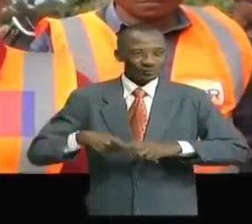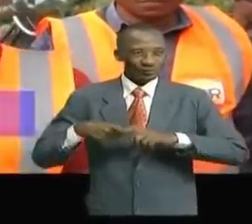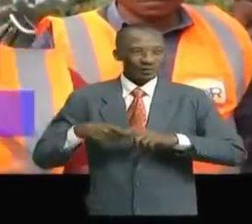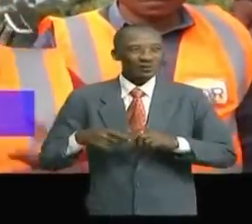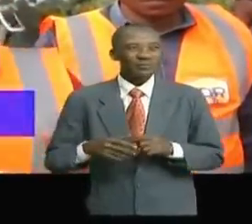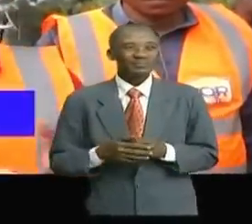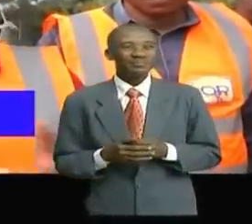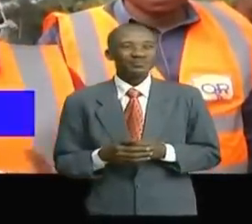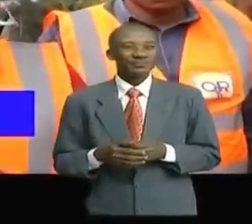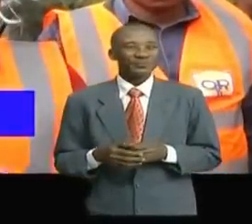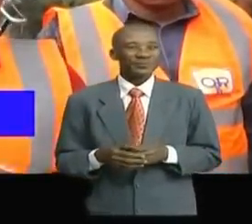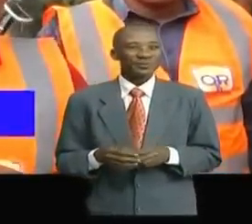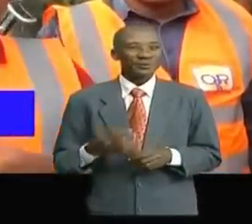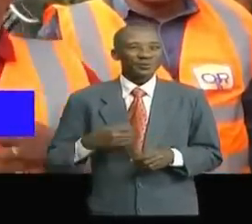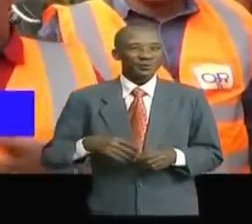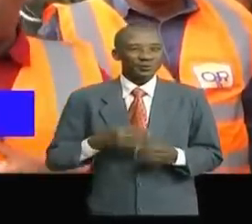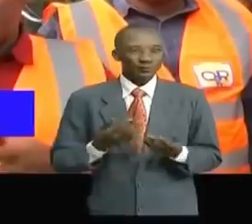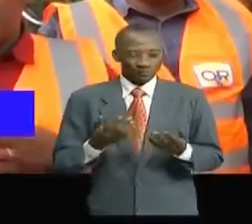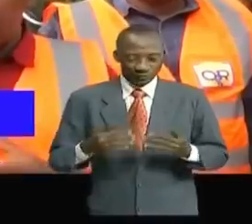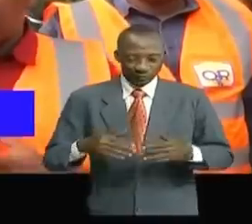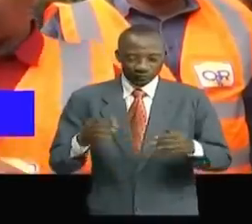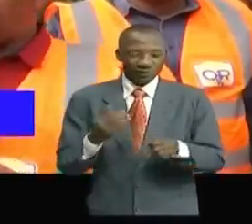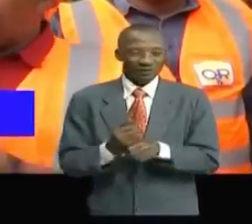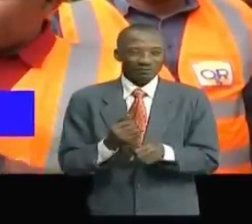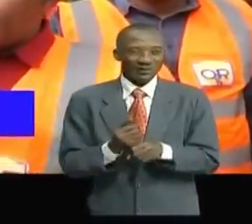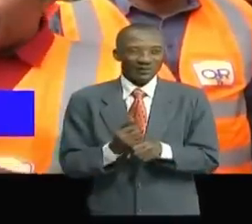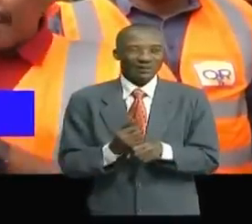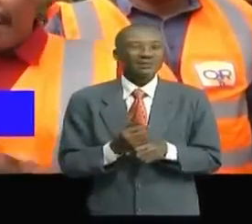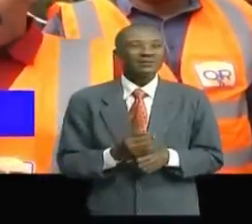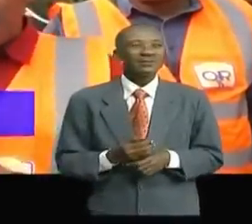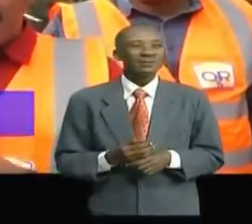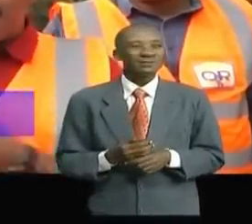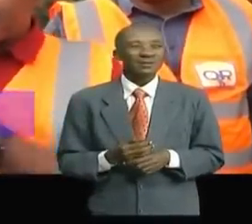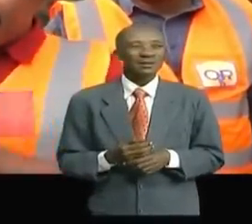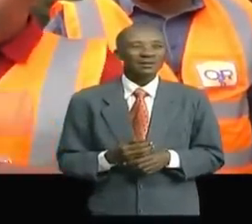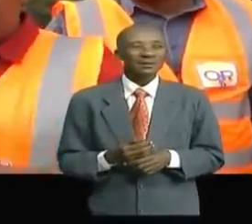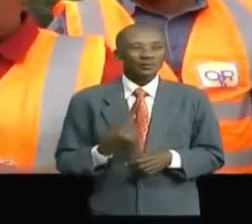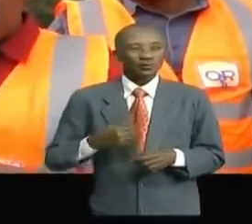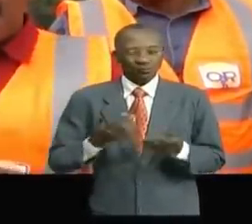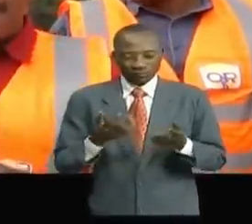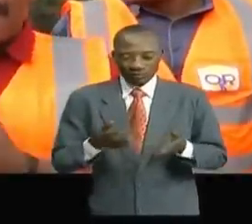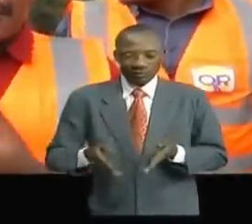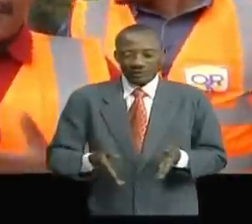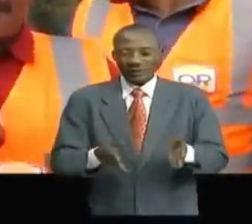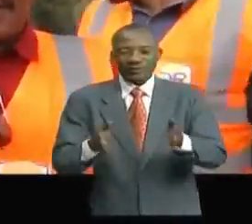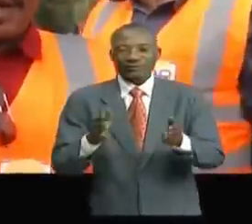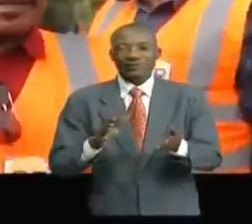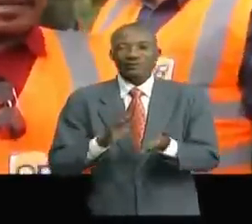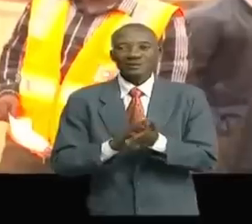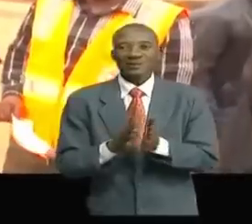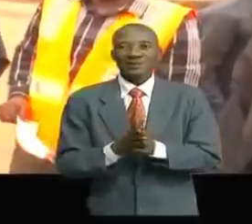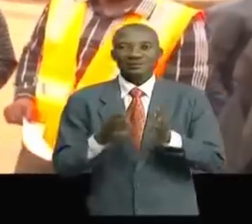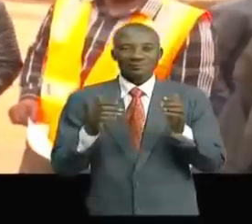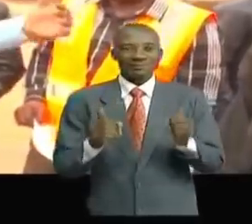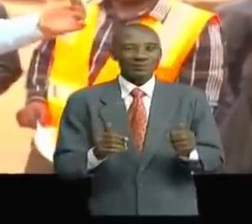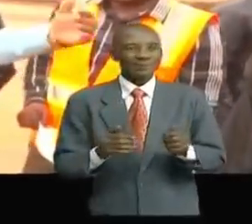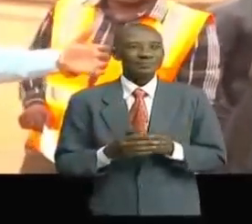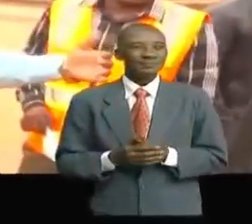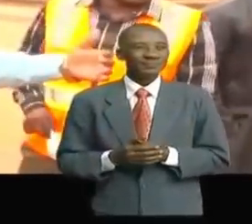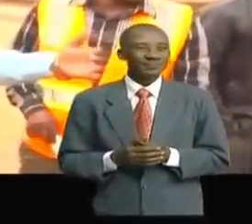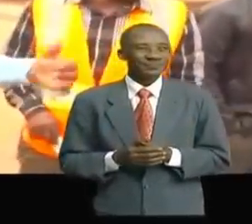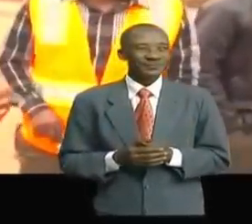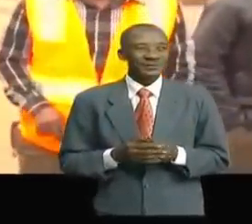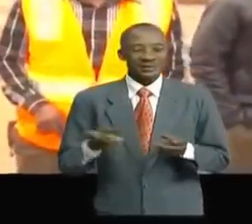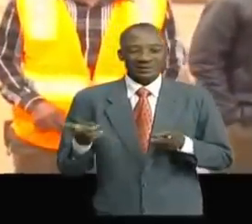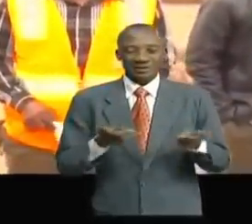d'être traités à quelques jours par l'office de route. Donc nous avons confiance que si d'ici 48 heures, ces bourbiers vont aussi disparaître. Le directeur de